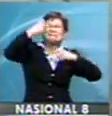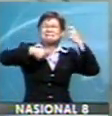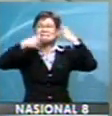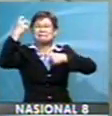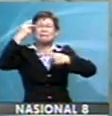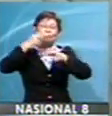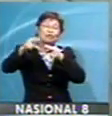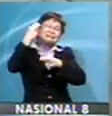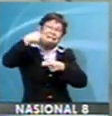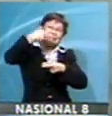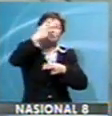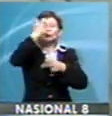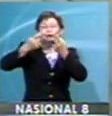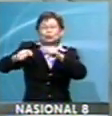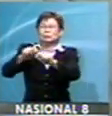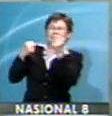Cuba